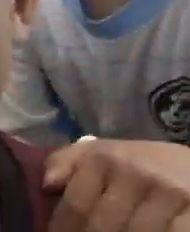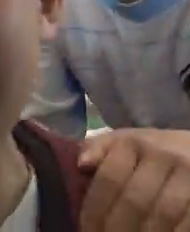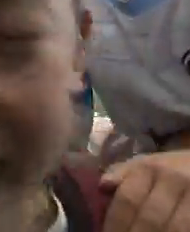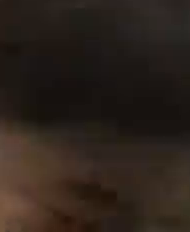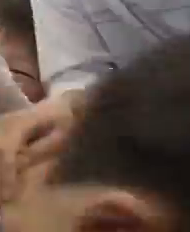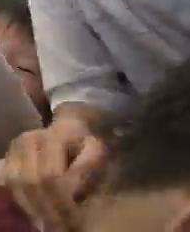ましょうDET